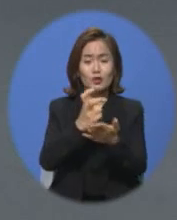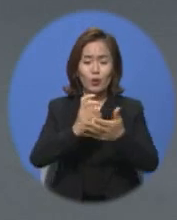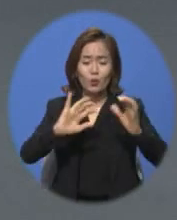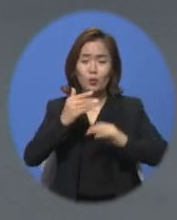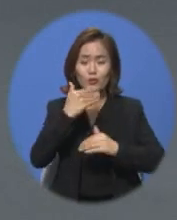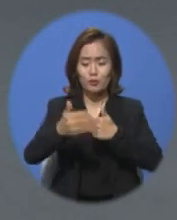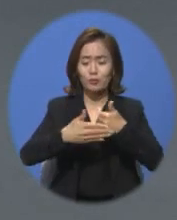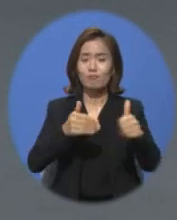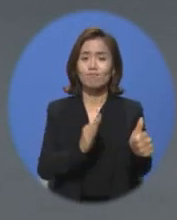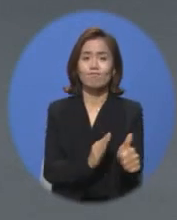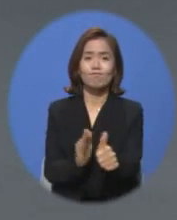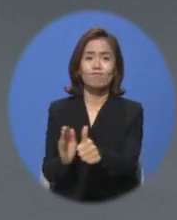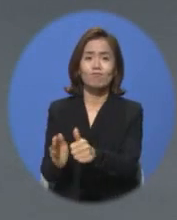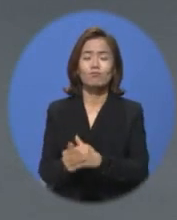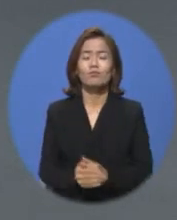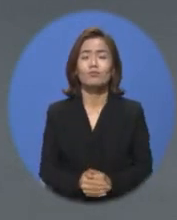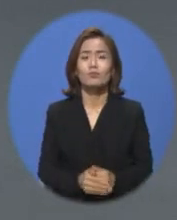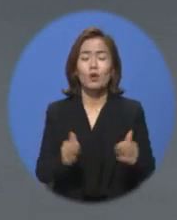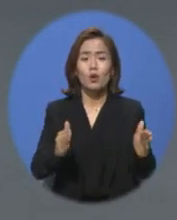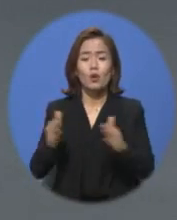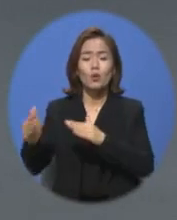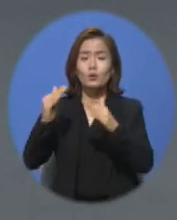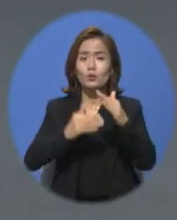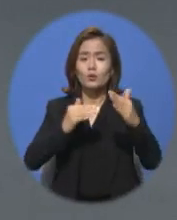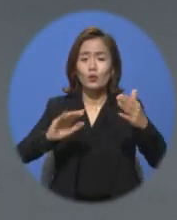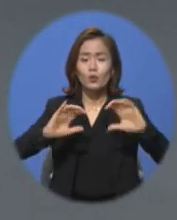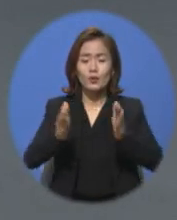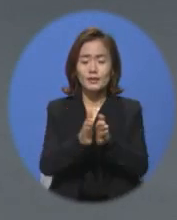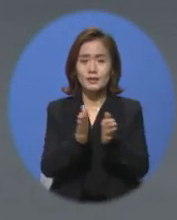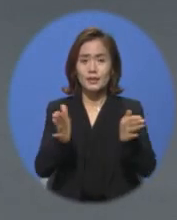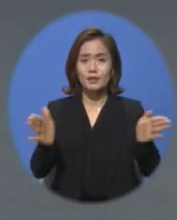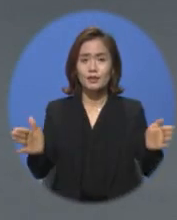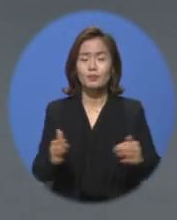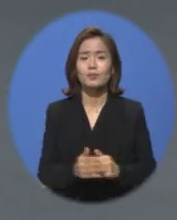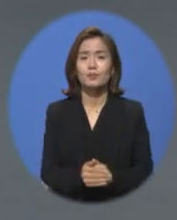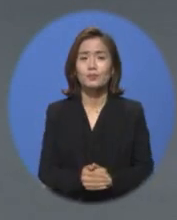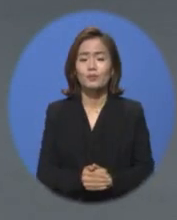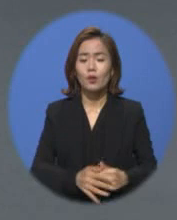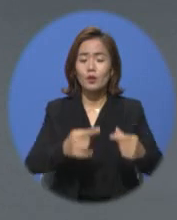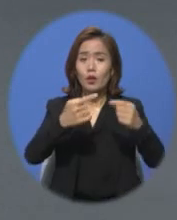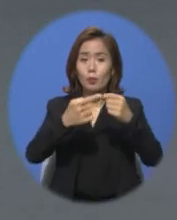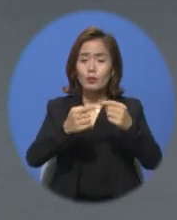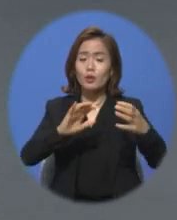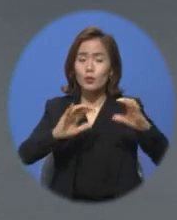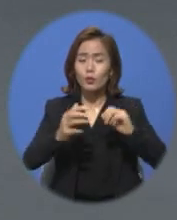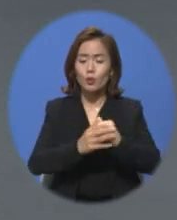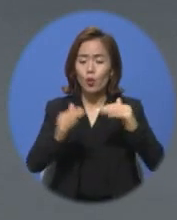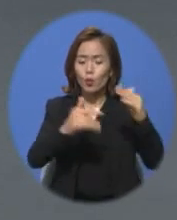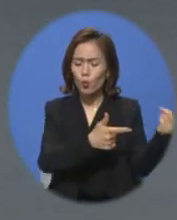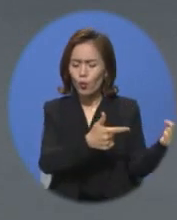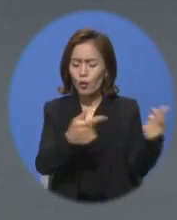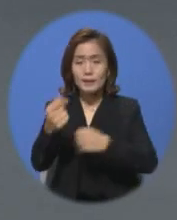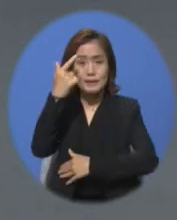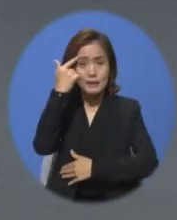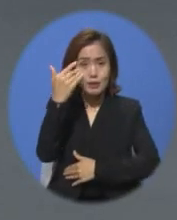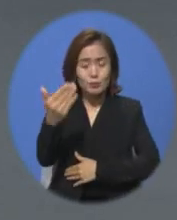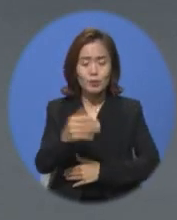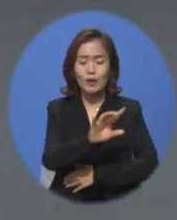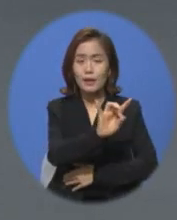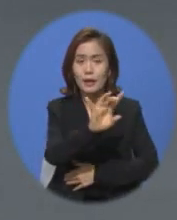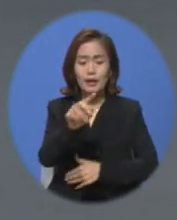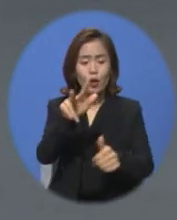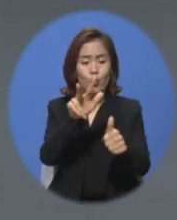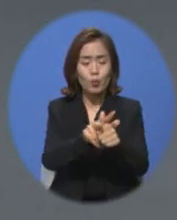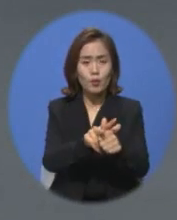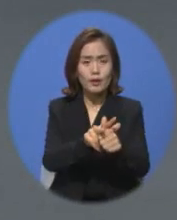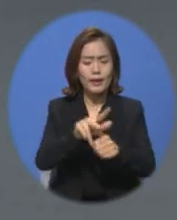건설적인정책토론을위해협조해주시기바랍니다.네,그럼 토론을시작하겠습니다.첫번째 토론은각후보자가 공통